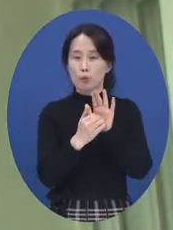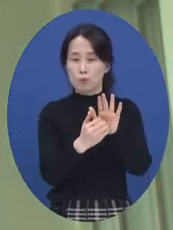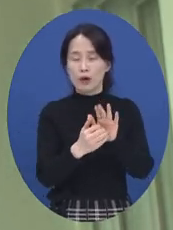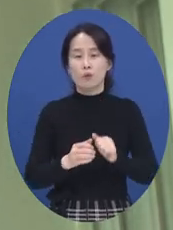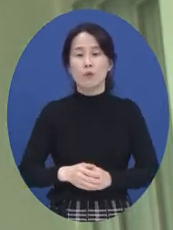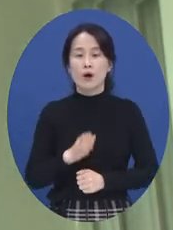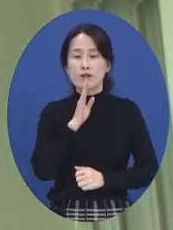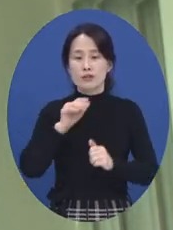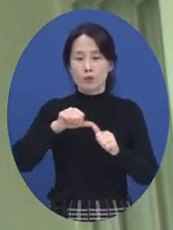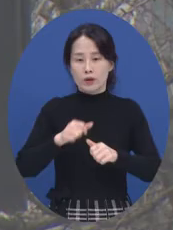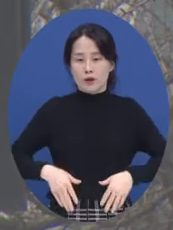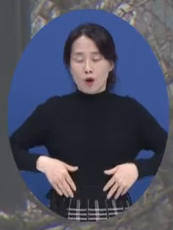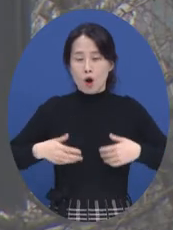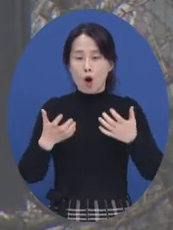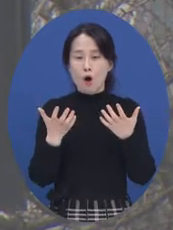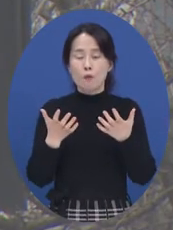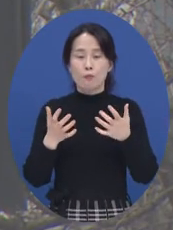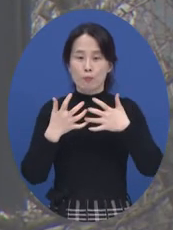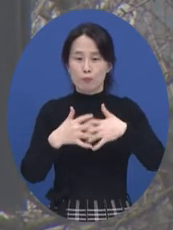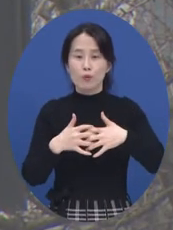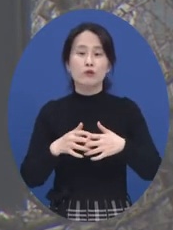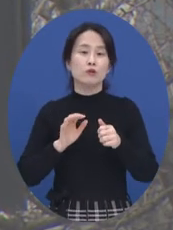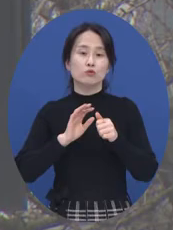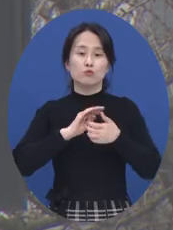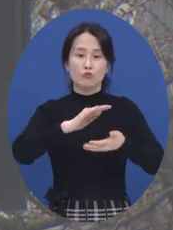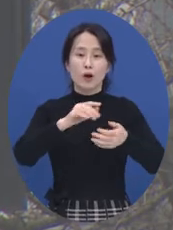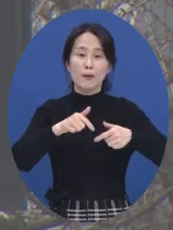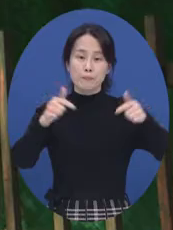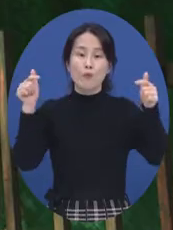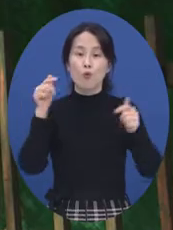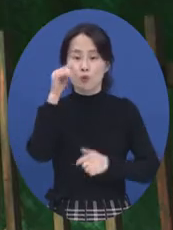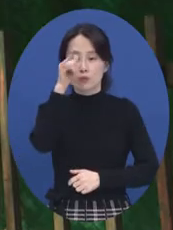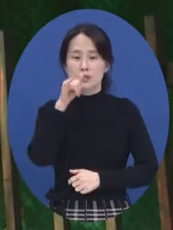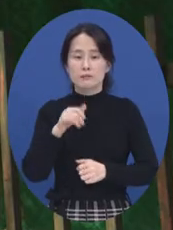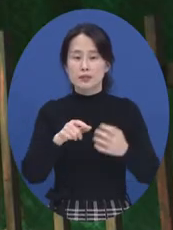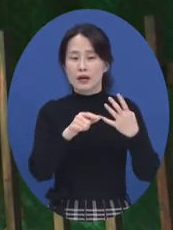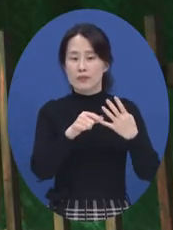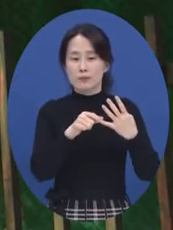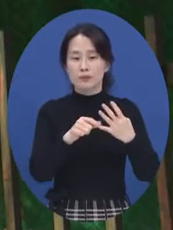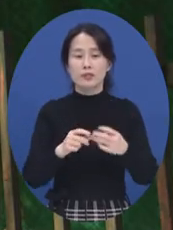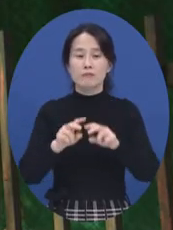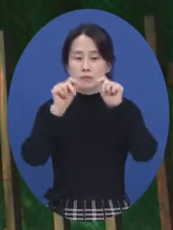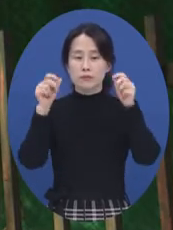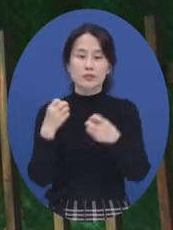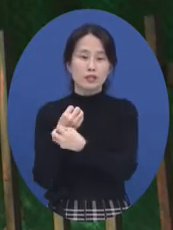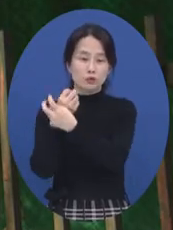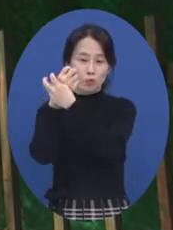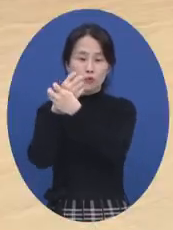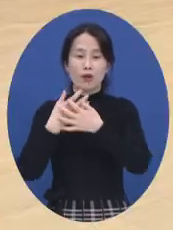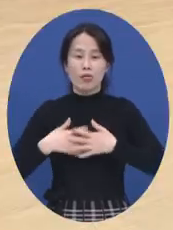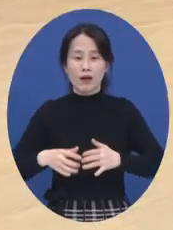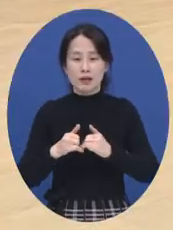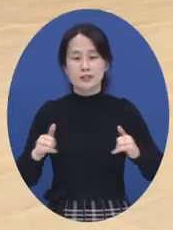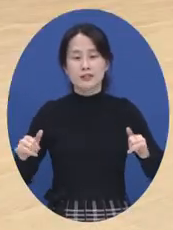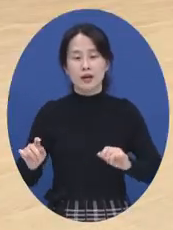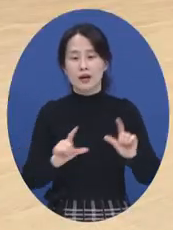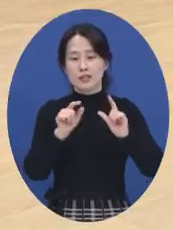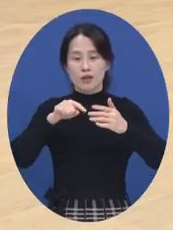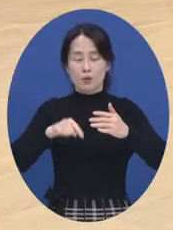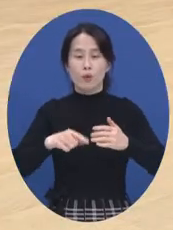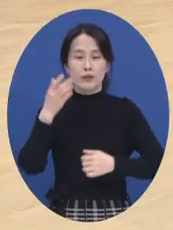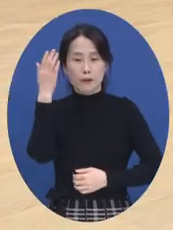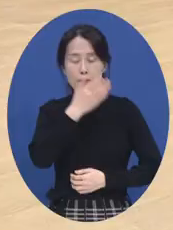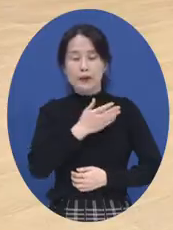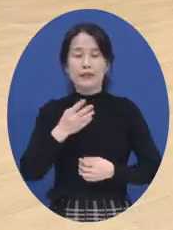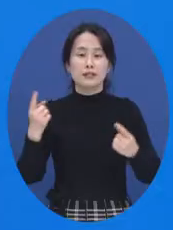확대 보급을 실시합니다. 마지막 주민 건강 보호 부문에는 미세먼지 신호등 운영과 취약계층 이용 시설의 실내 공간 개선